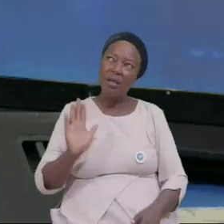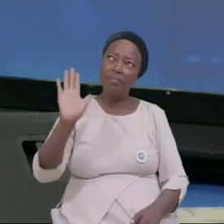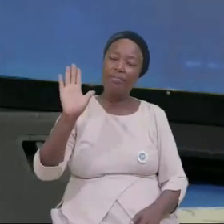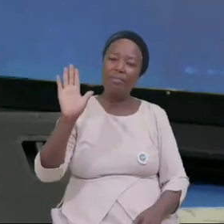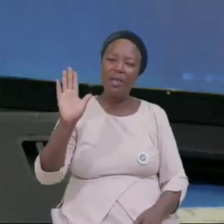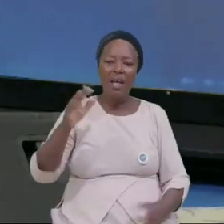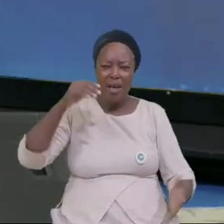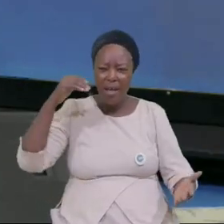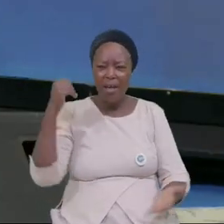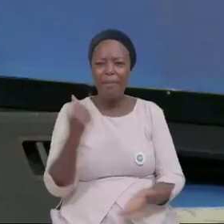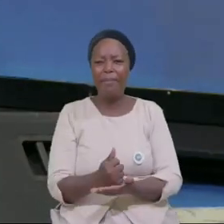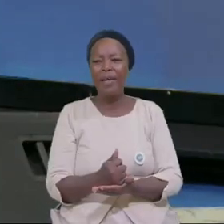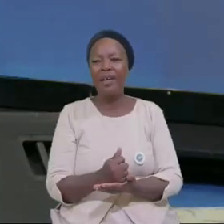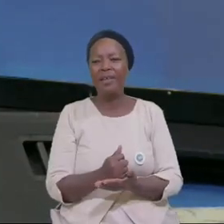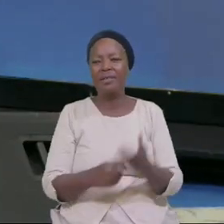Amen.